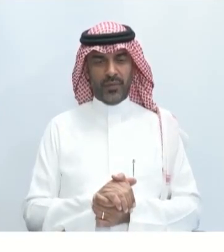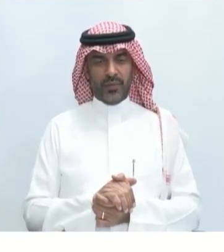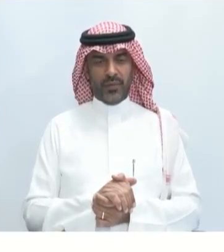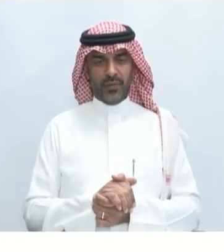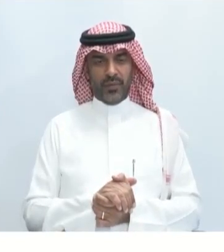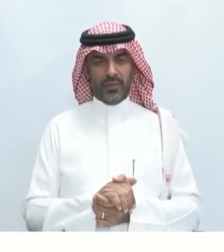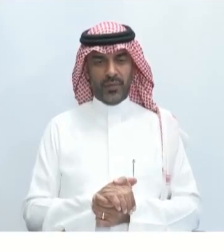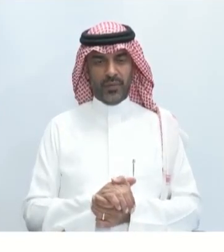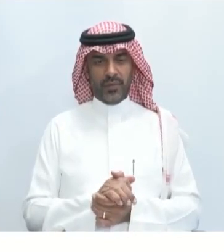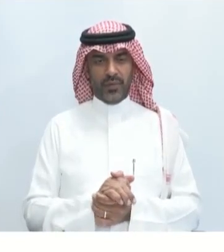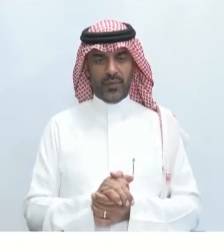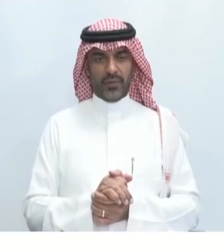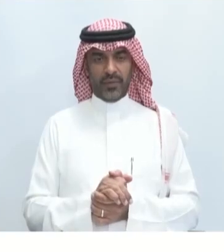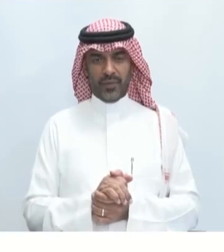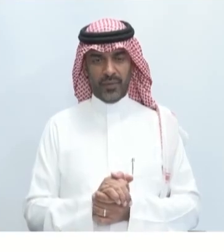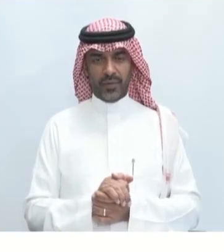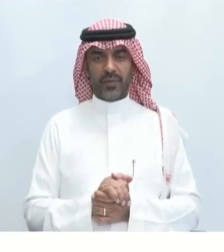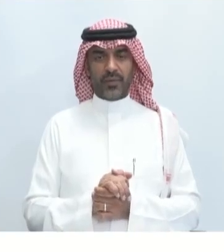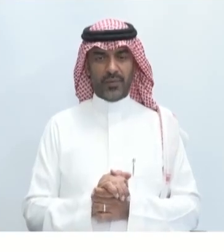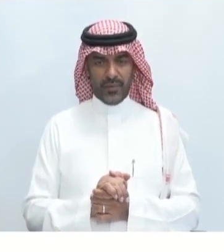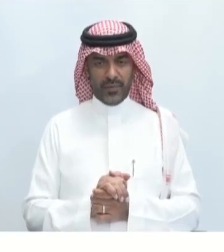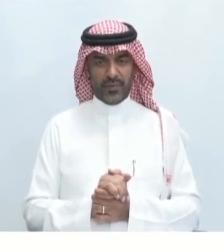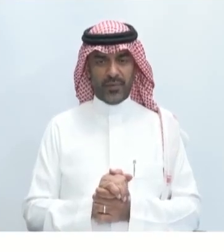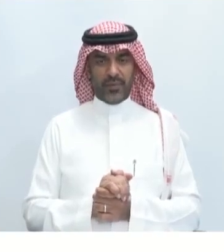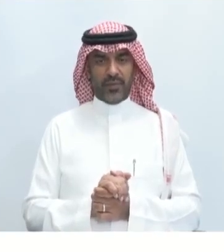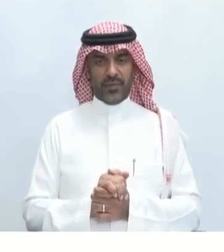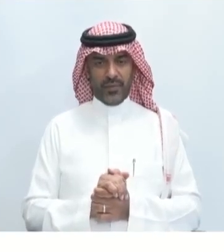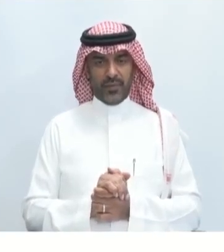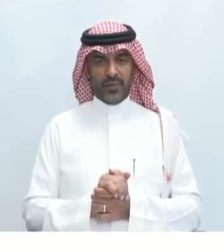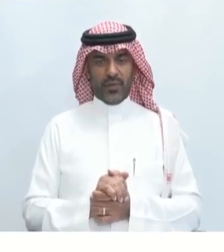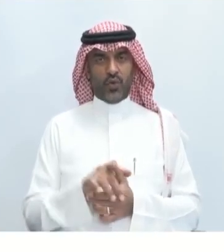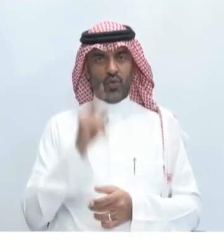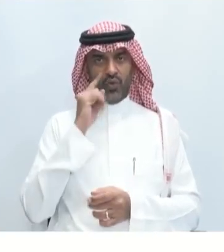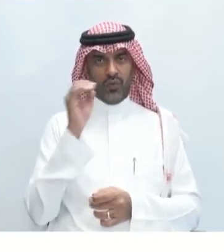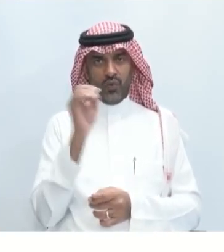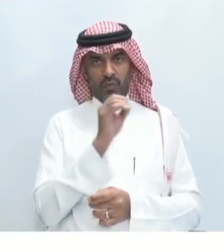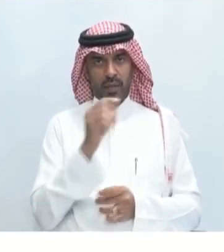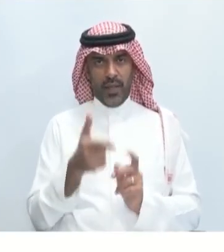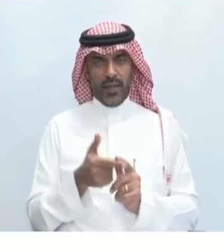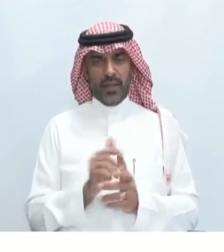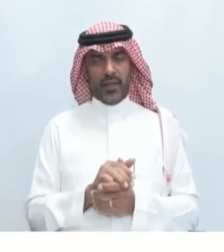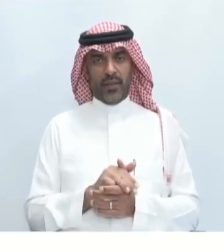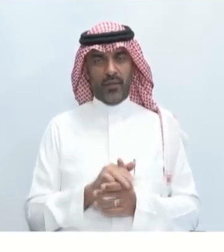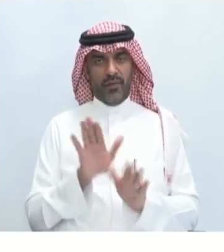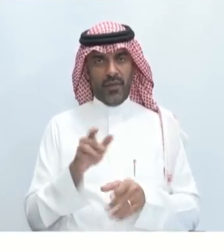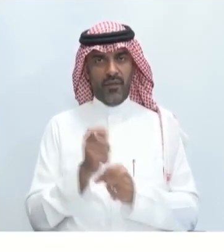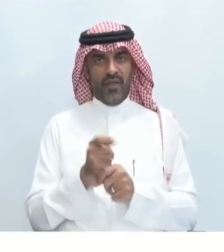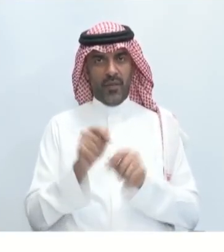واحترام لنجعلهم يكملون حياتهم بثغر باسئ